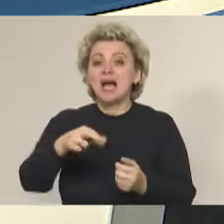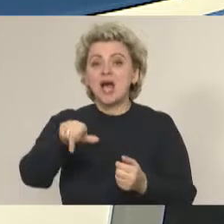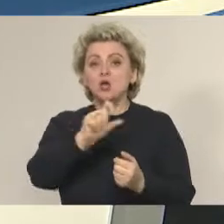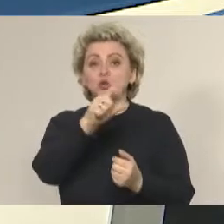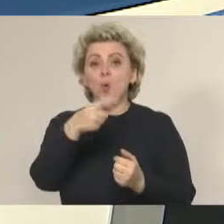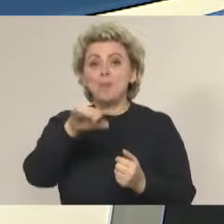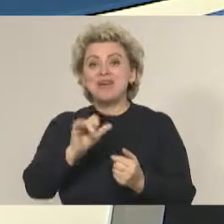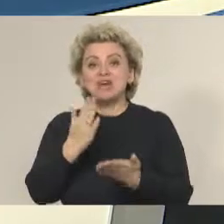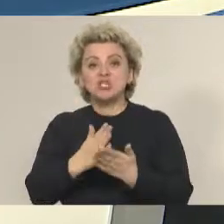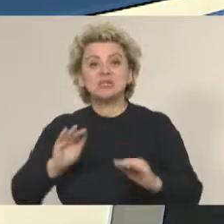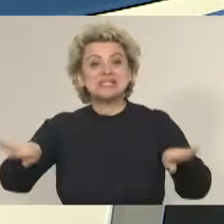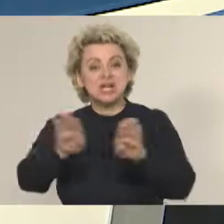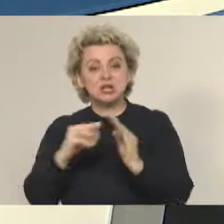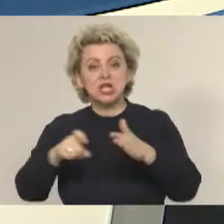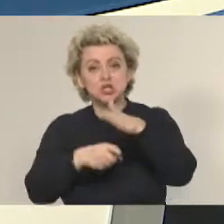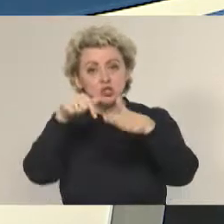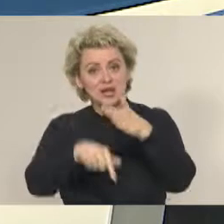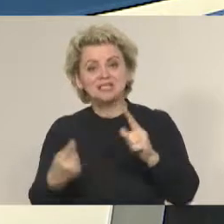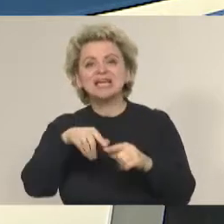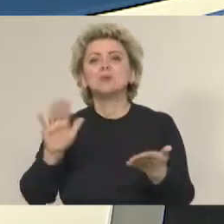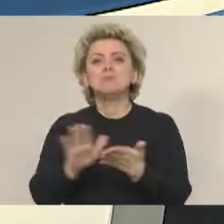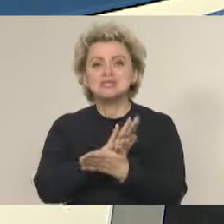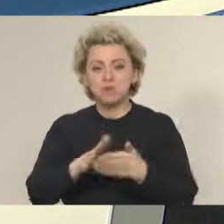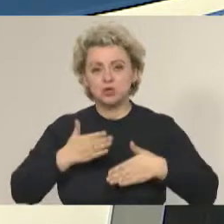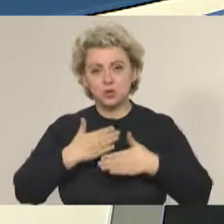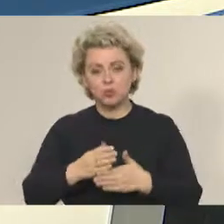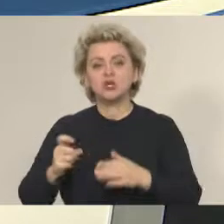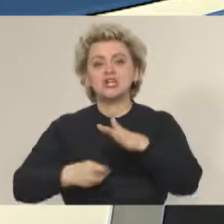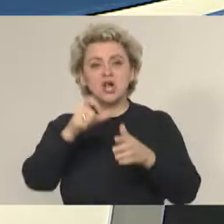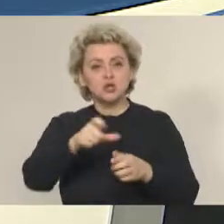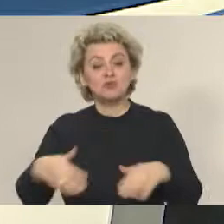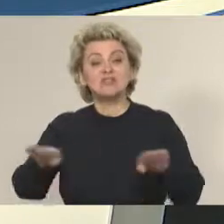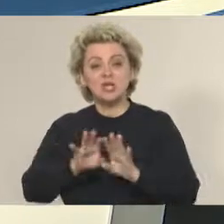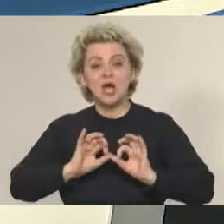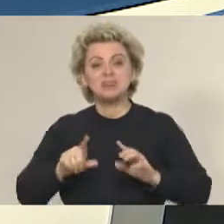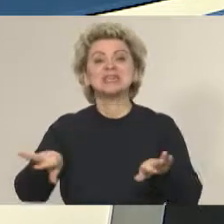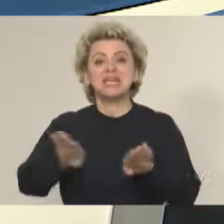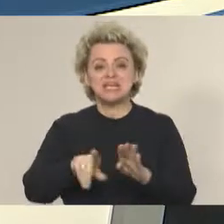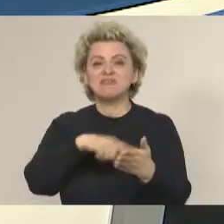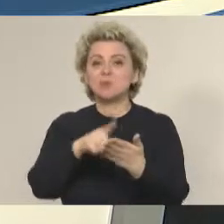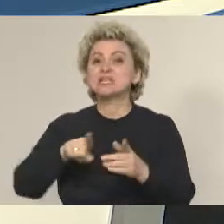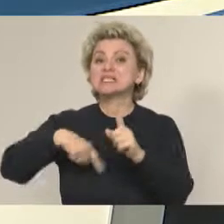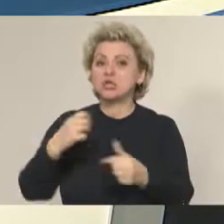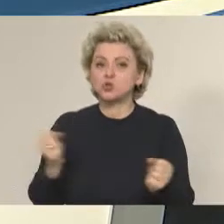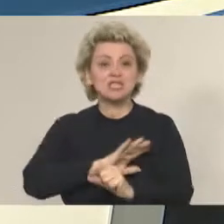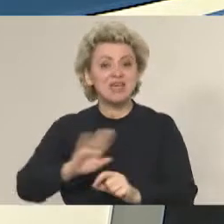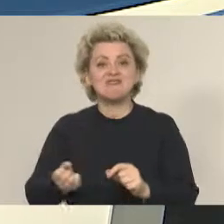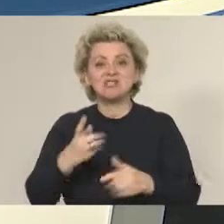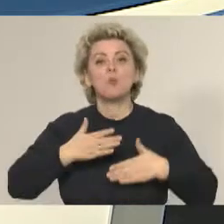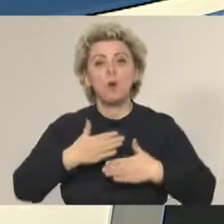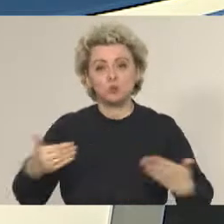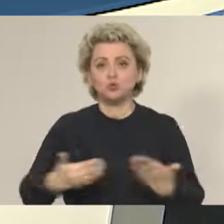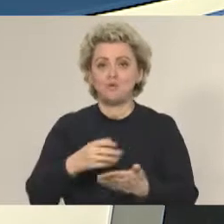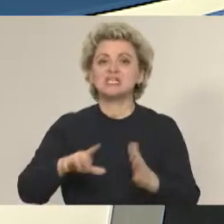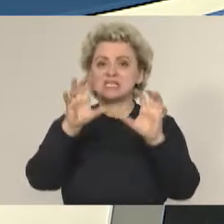закрытой шахты. Но на самом деле это именно гуманитарная помощь. Шахтерам объяснили, таких вопросов следующей зимой не возникнет. Поможет